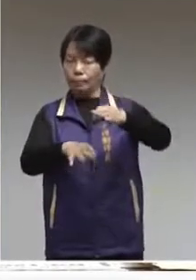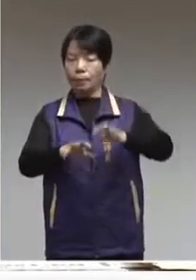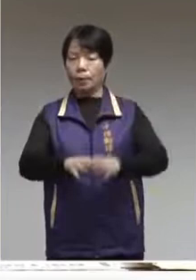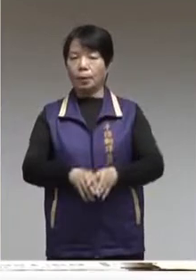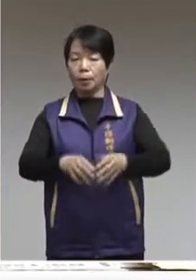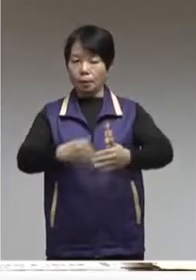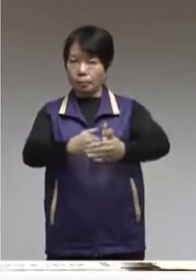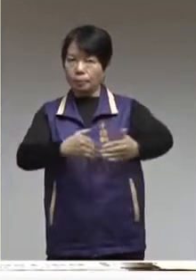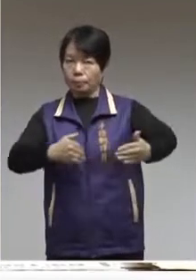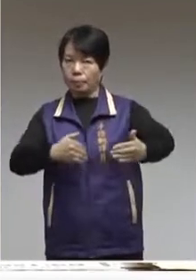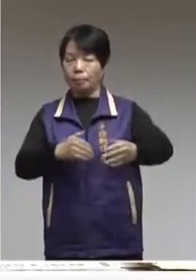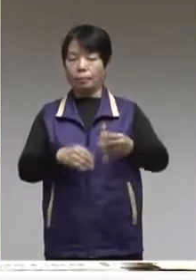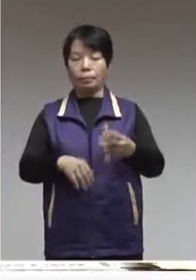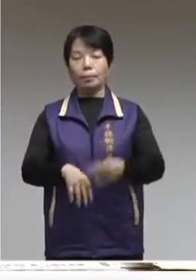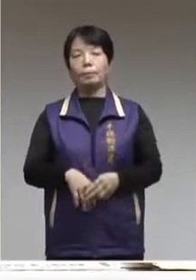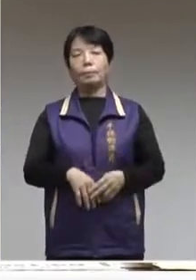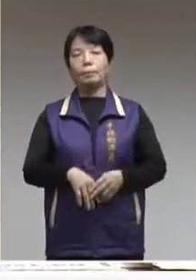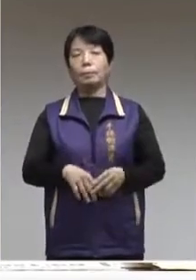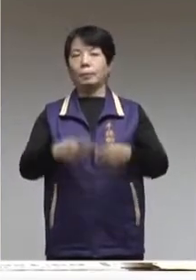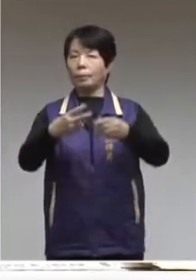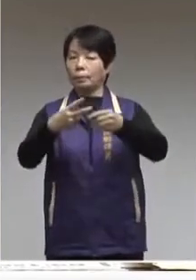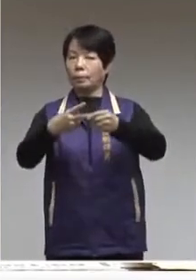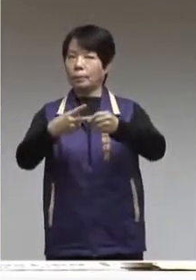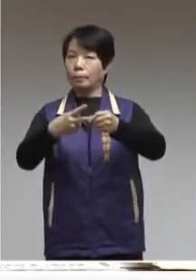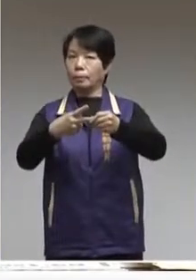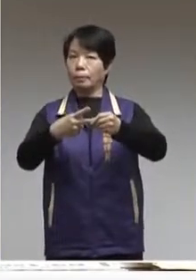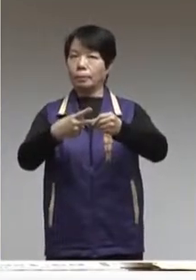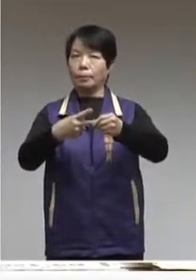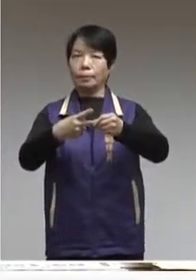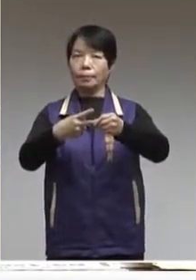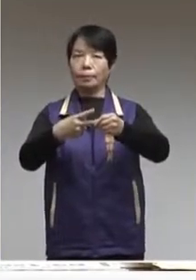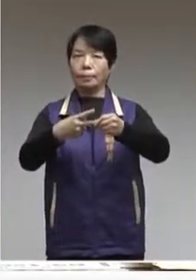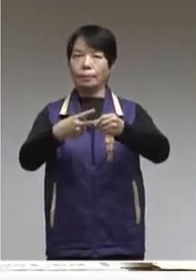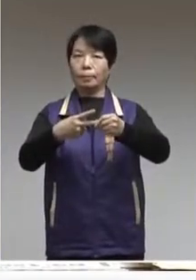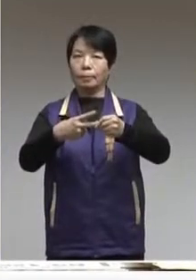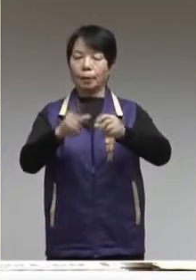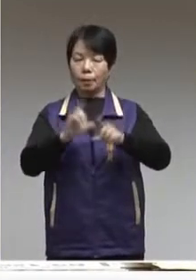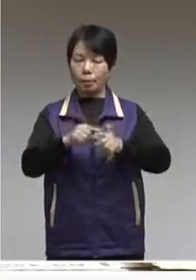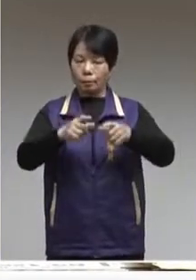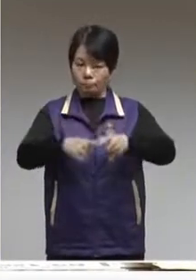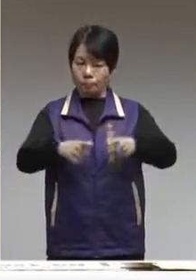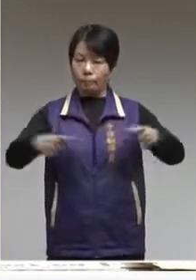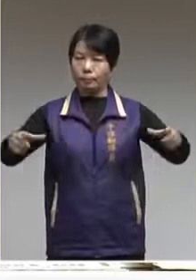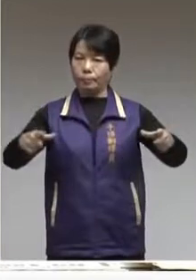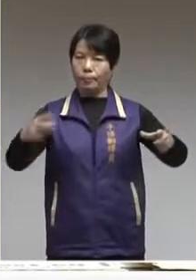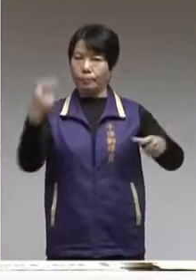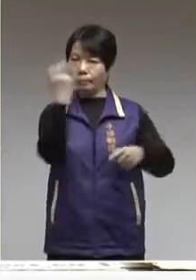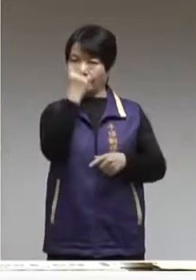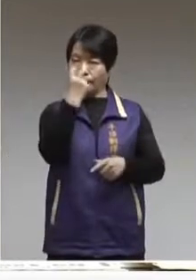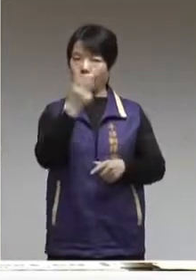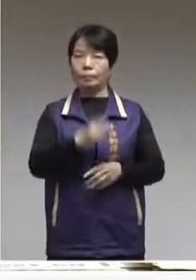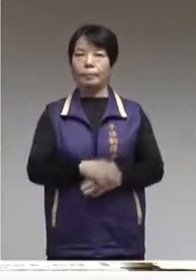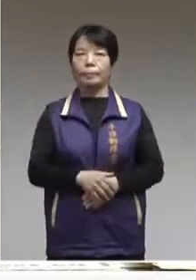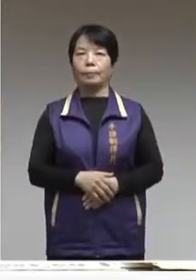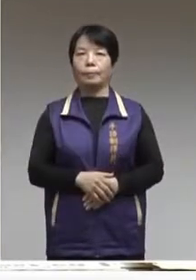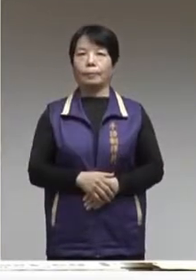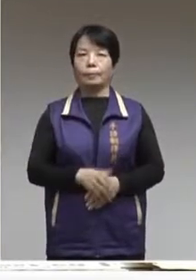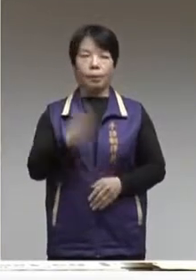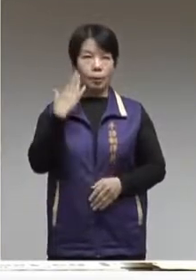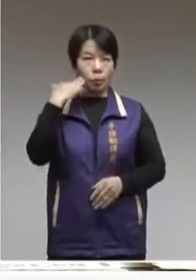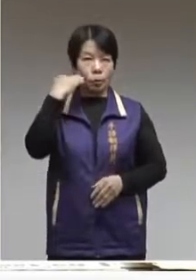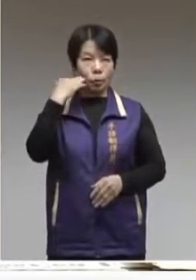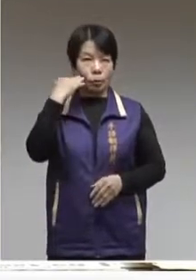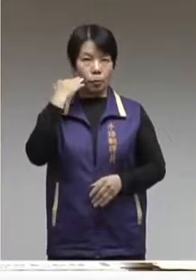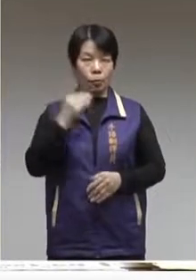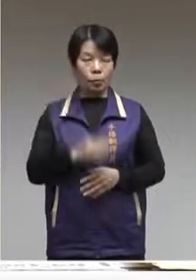隔离，那另外一个就是从这里扩大筛检，那希望说假如有进